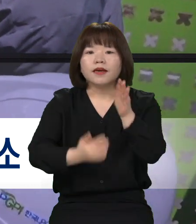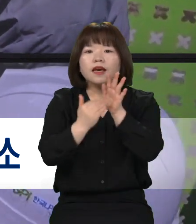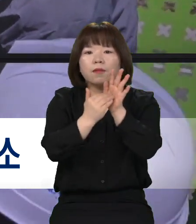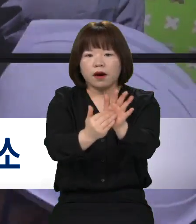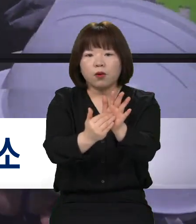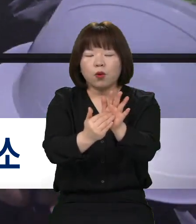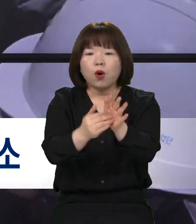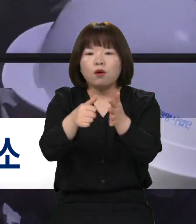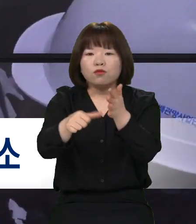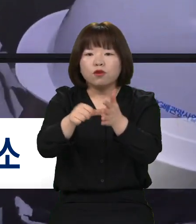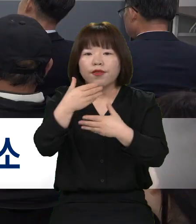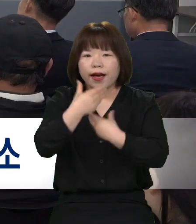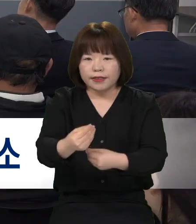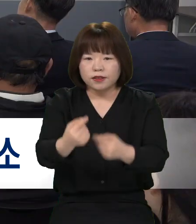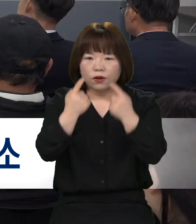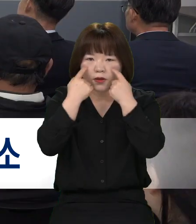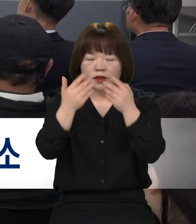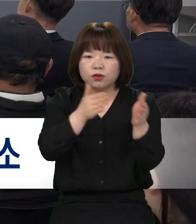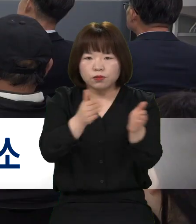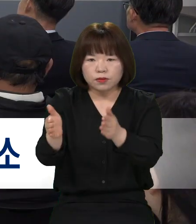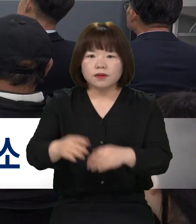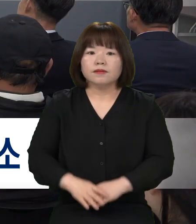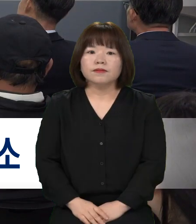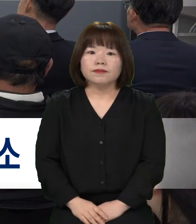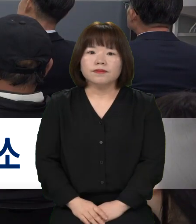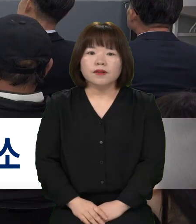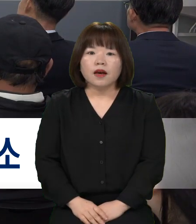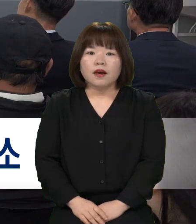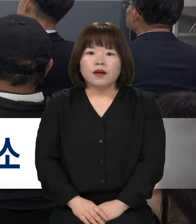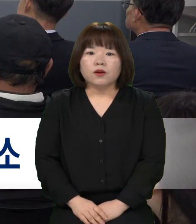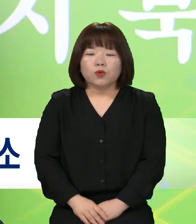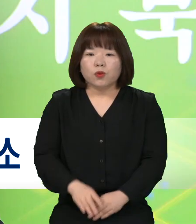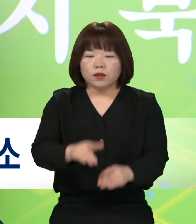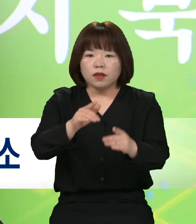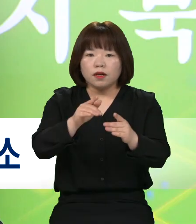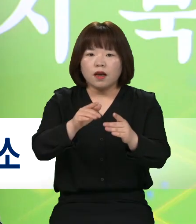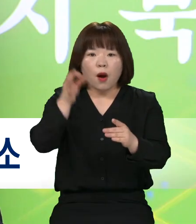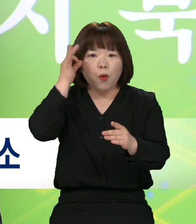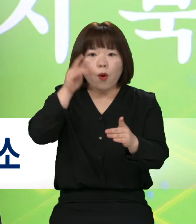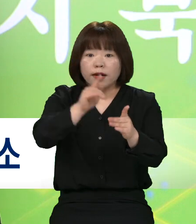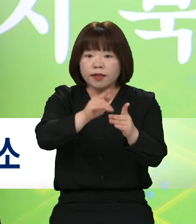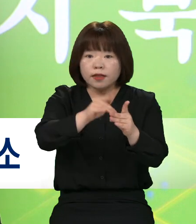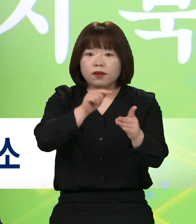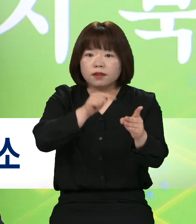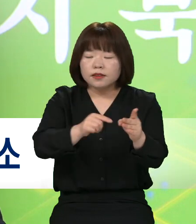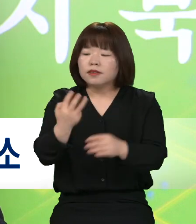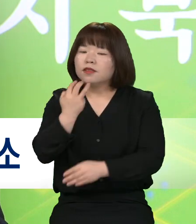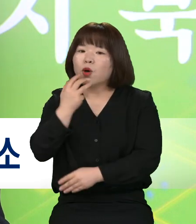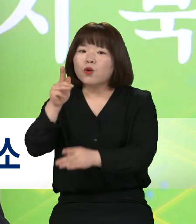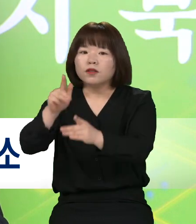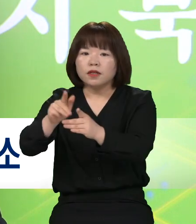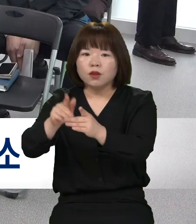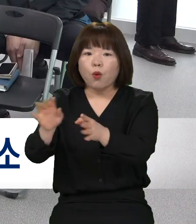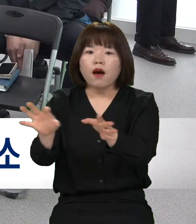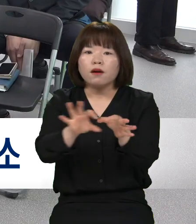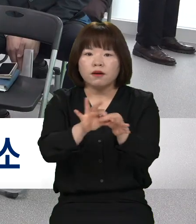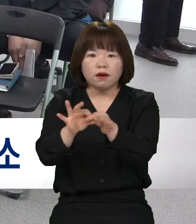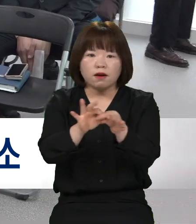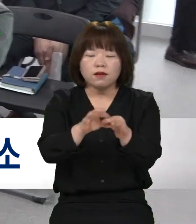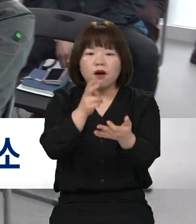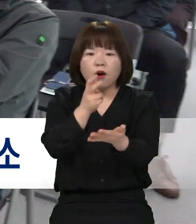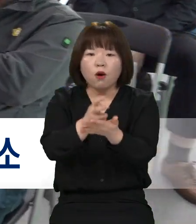예방하고 시설 안전성을 확보합니다 특히 포항 LPG 100원만 정보센터는 서울 센터와